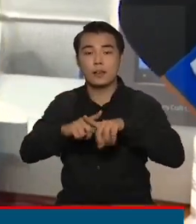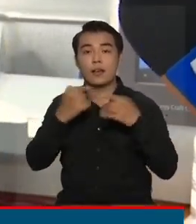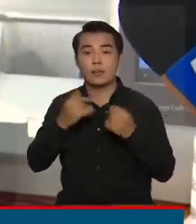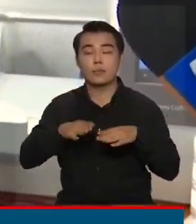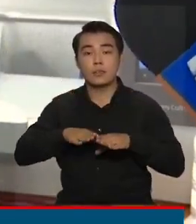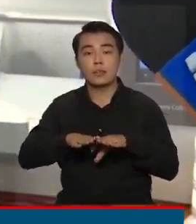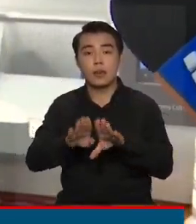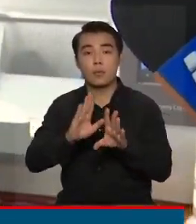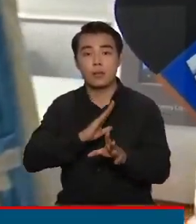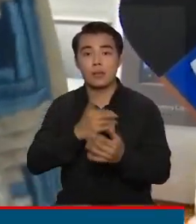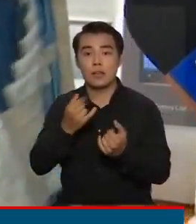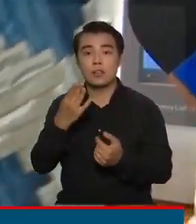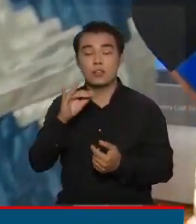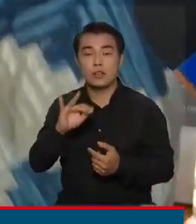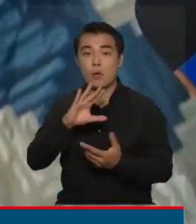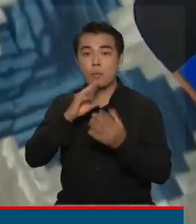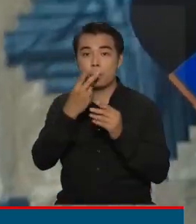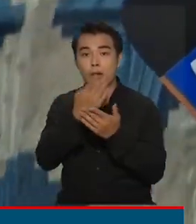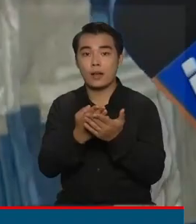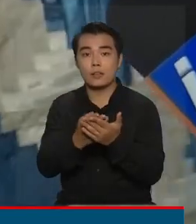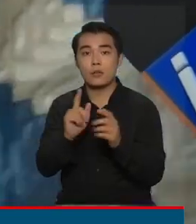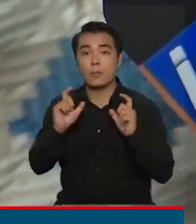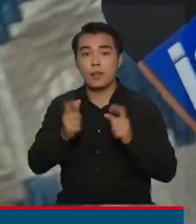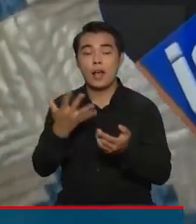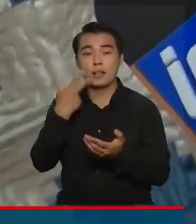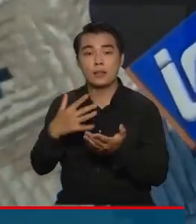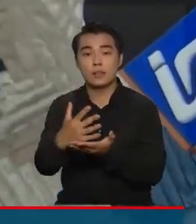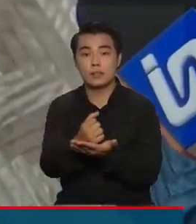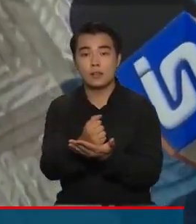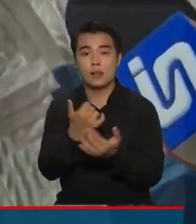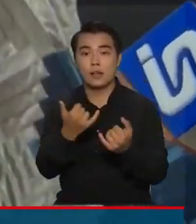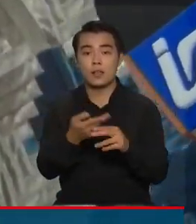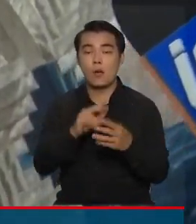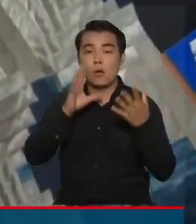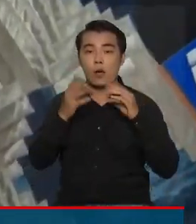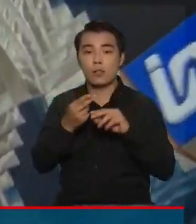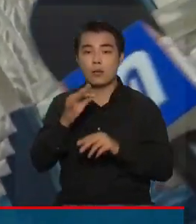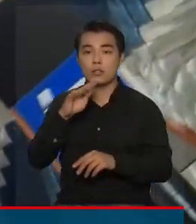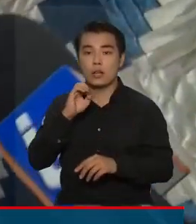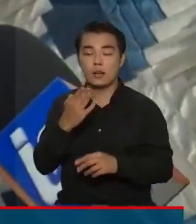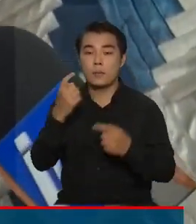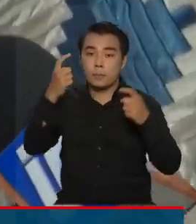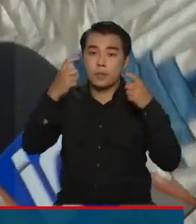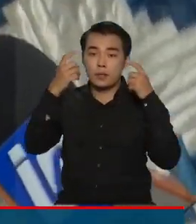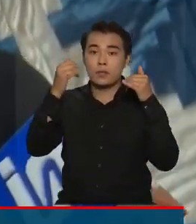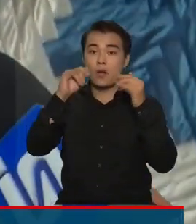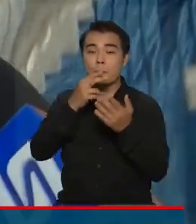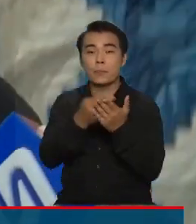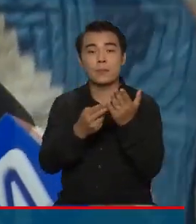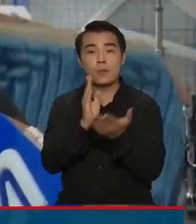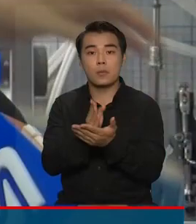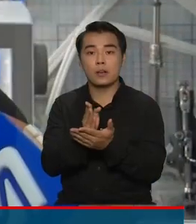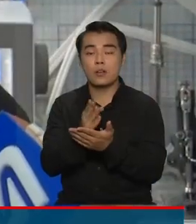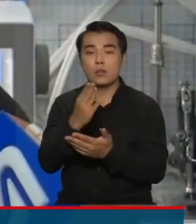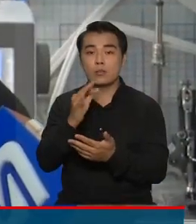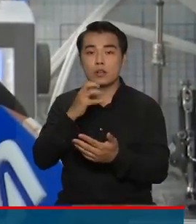тіктік. Мына ши құрақтарды, блоктарды жинағанда жалпы қошқар мүйіз ойуы шығады. Қошқар мүйіз